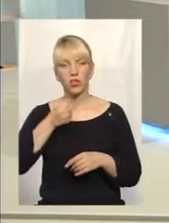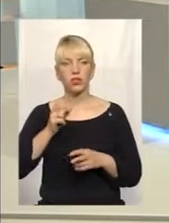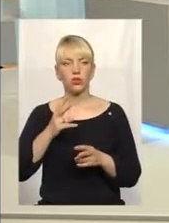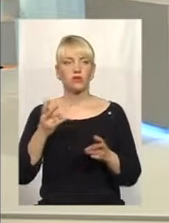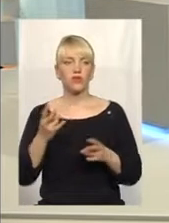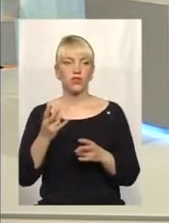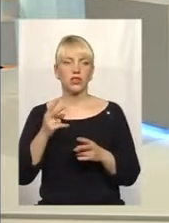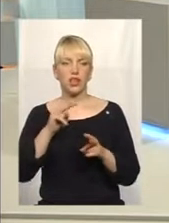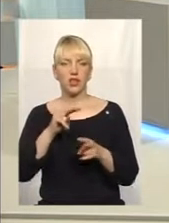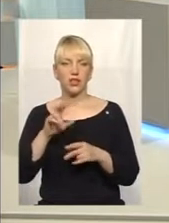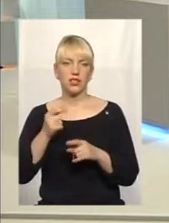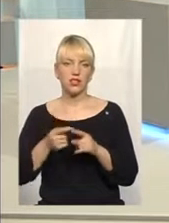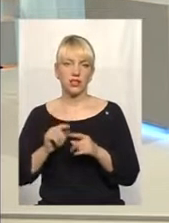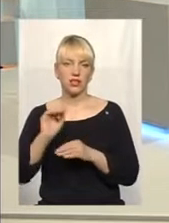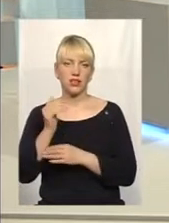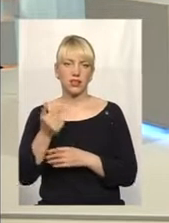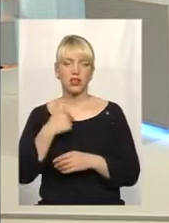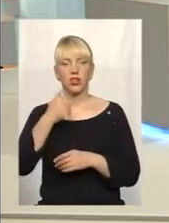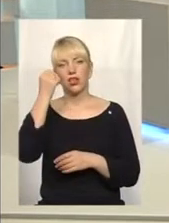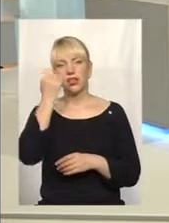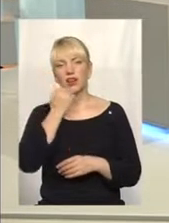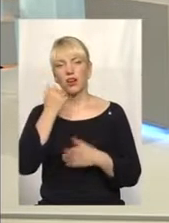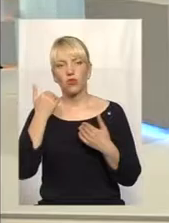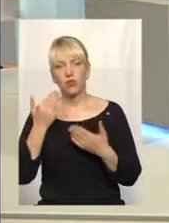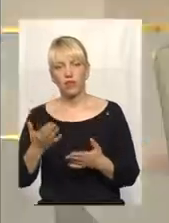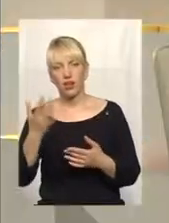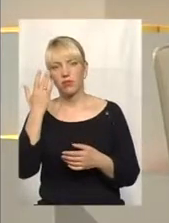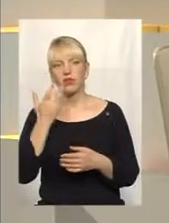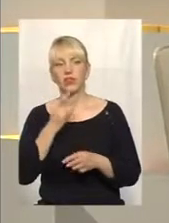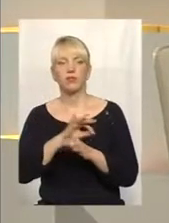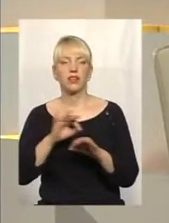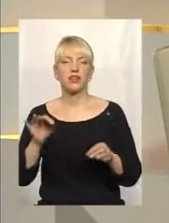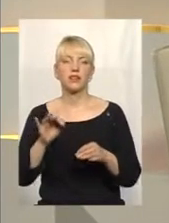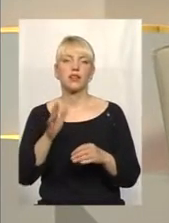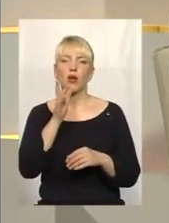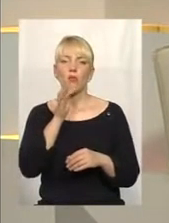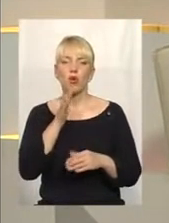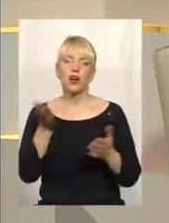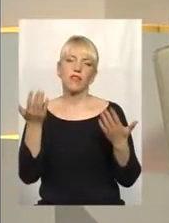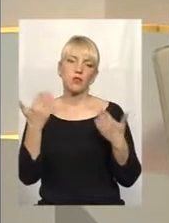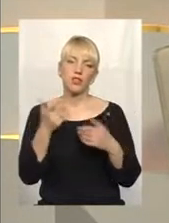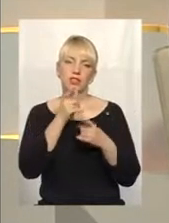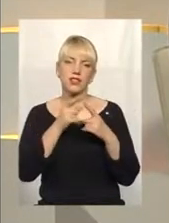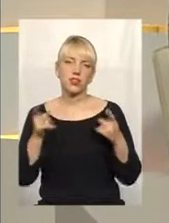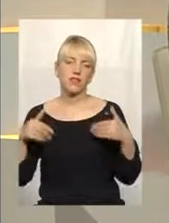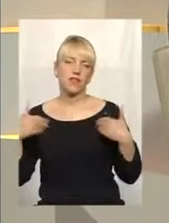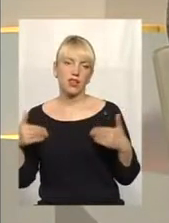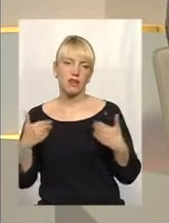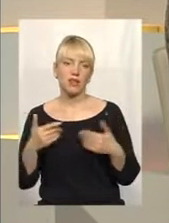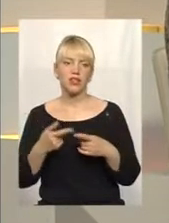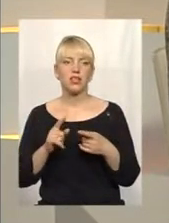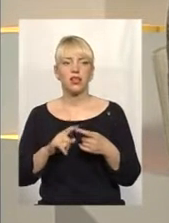буде наглядати за цією дитиною. Що ж, дякую вам. Літо справді прекрасна пора відпочинку, сезон вітамінів і кращий